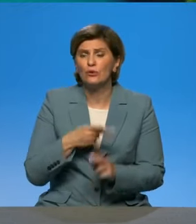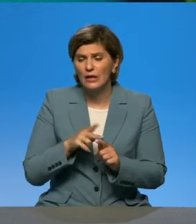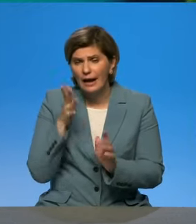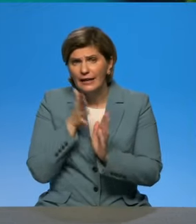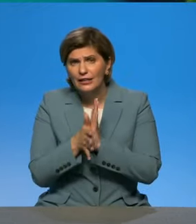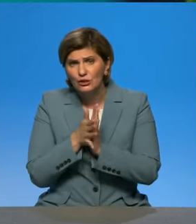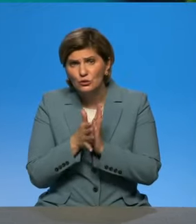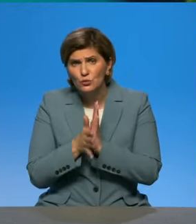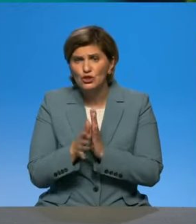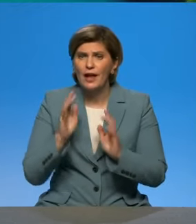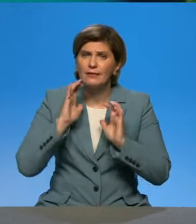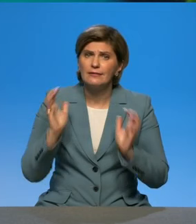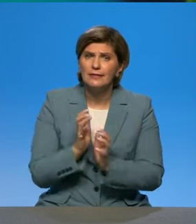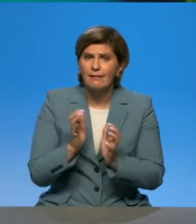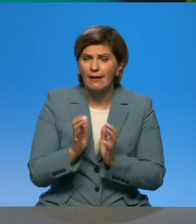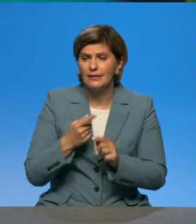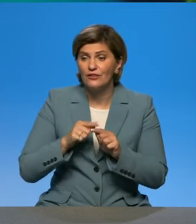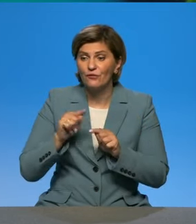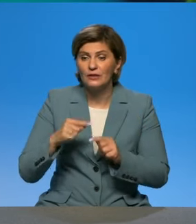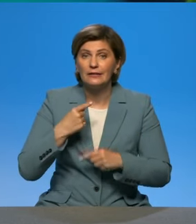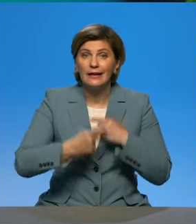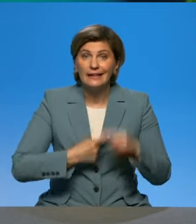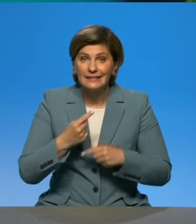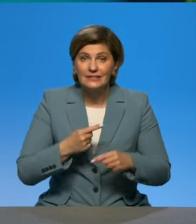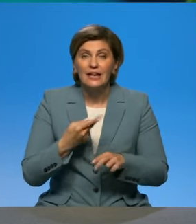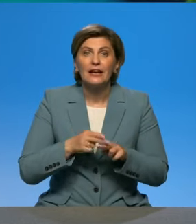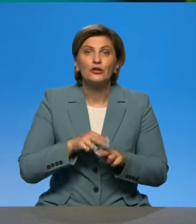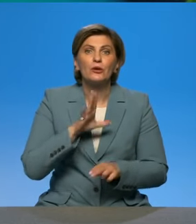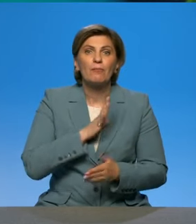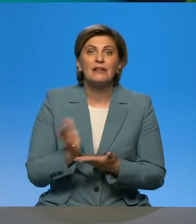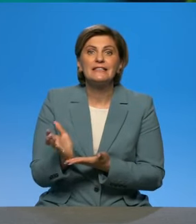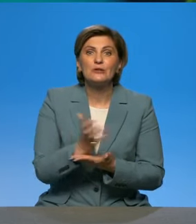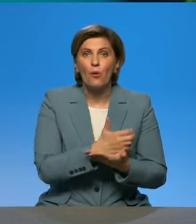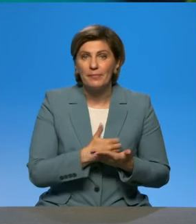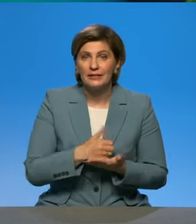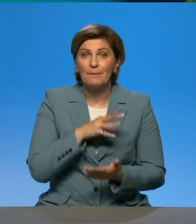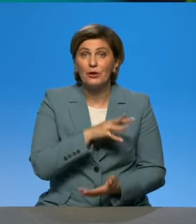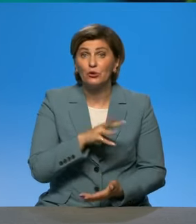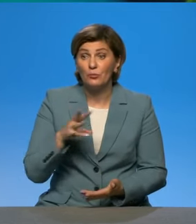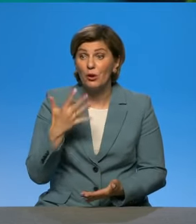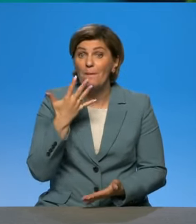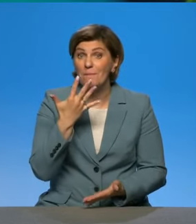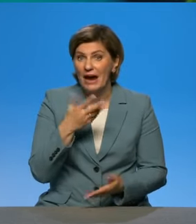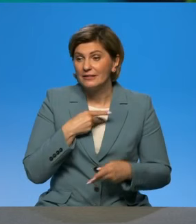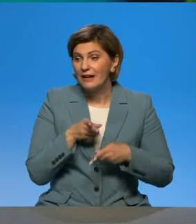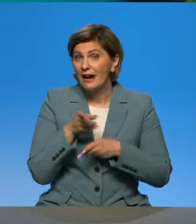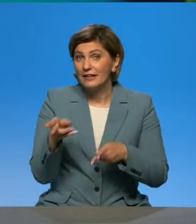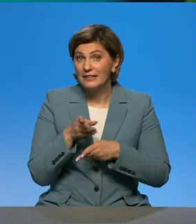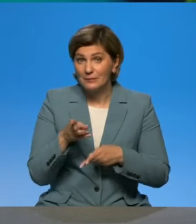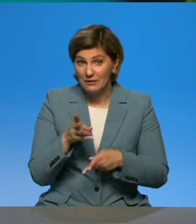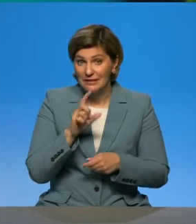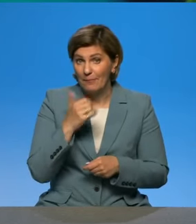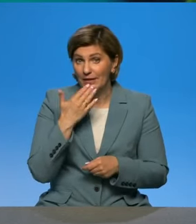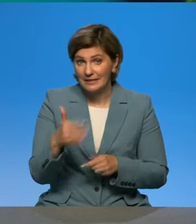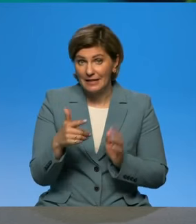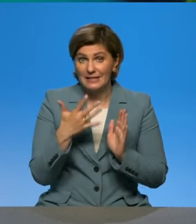сохранения того наследия, которое было собрано Микухой Маклаем. И вот поэтому 5 экспедиций, которые я провел за последние 7 лет, они позволили